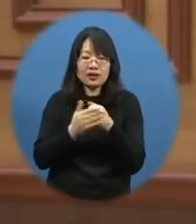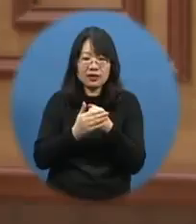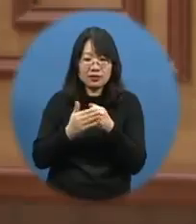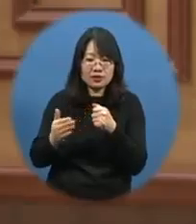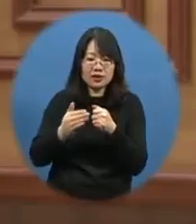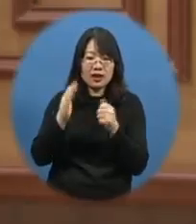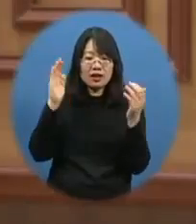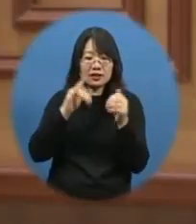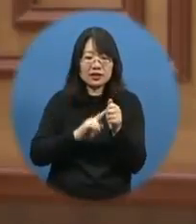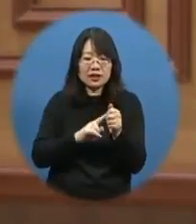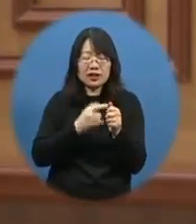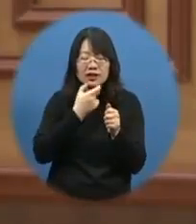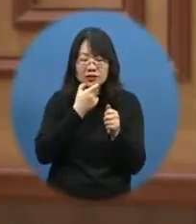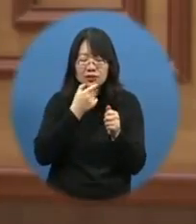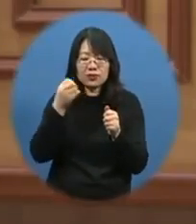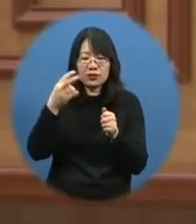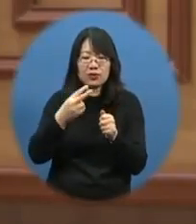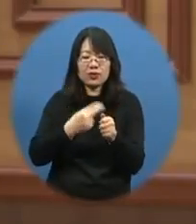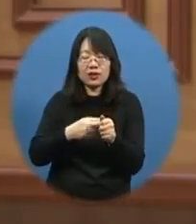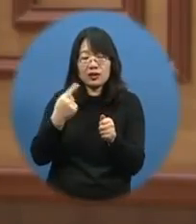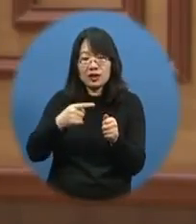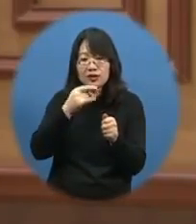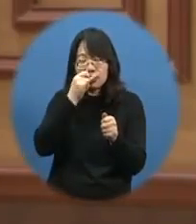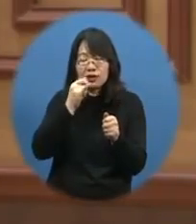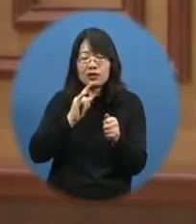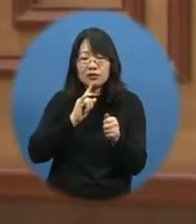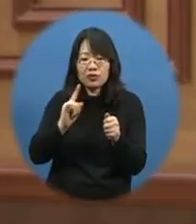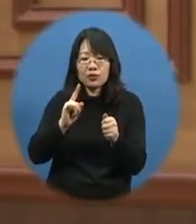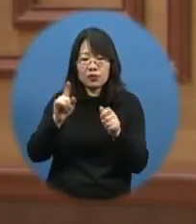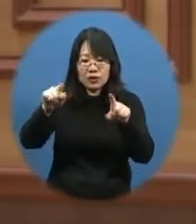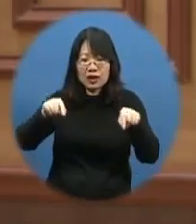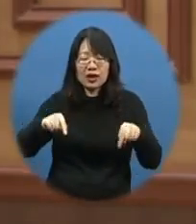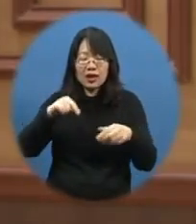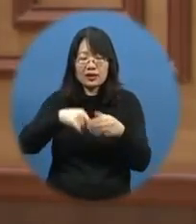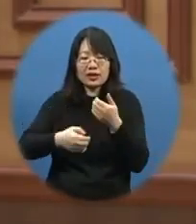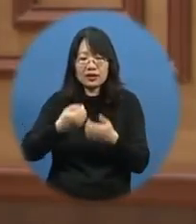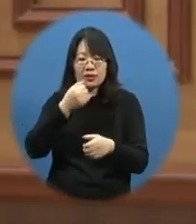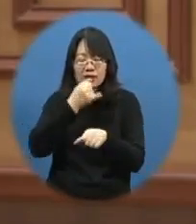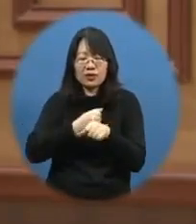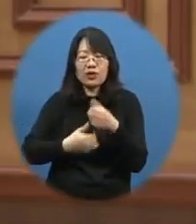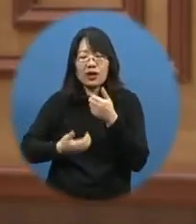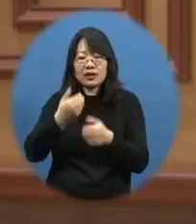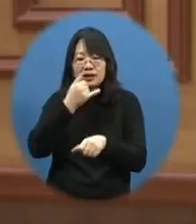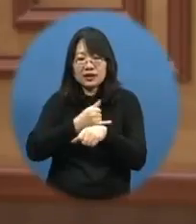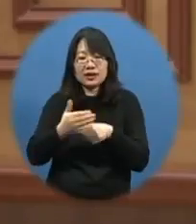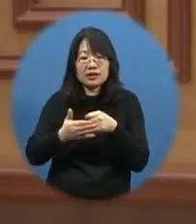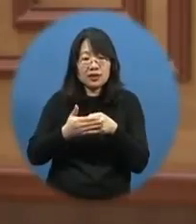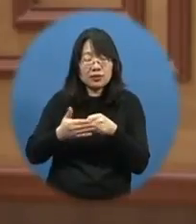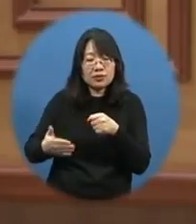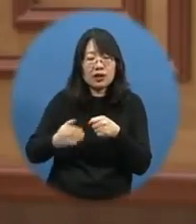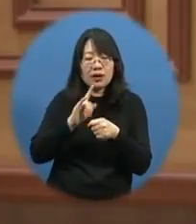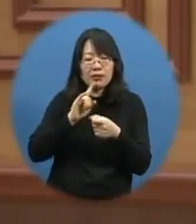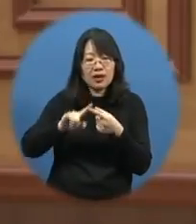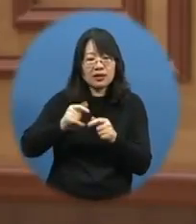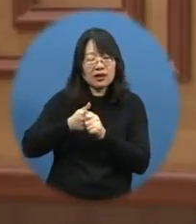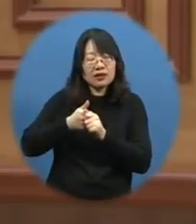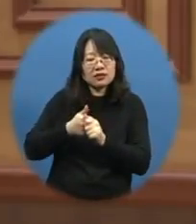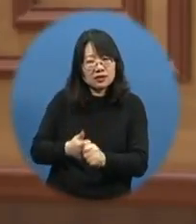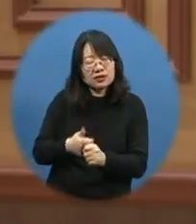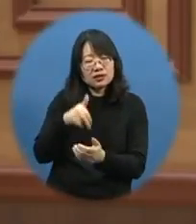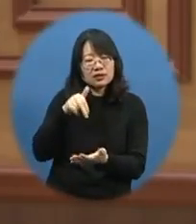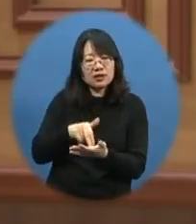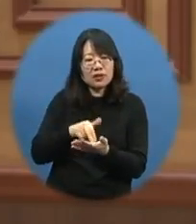예. 거기서 학생들은 싫고 선생님 가르쳐야 되고 하는 사이에서 괴리가 있고 갈등이 있다 보니까 말씀하신 그런